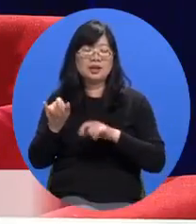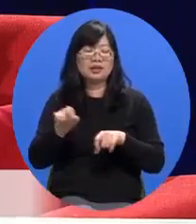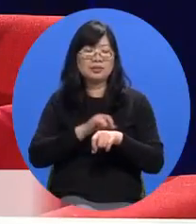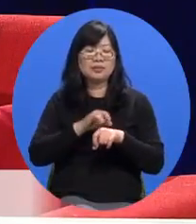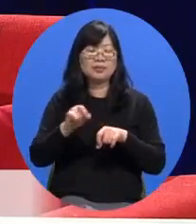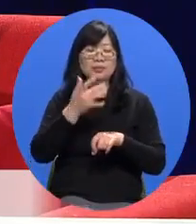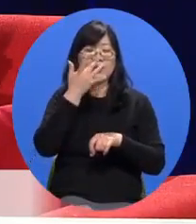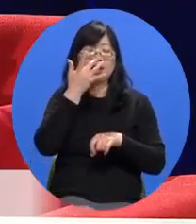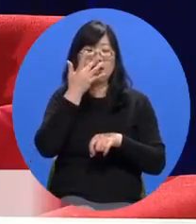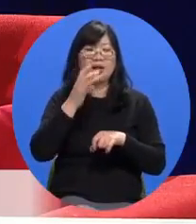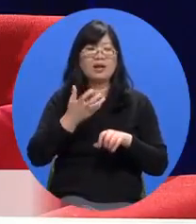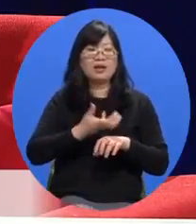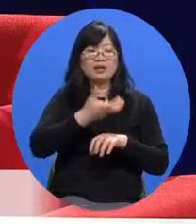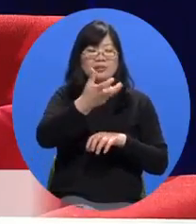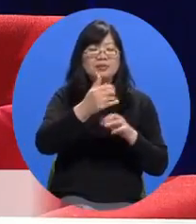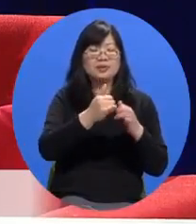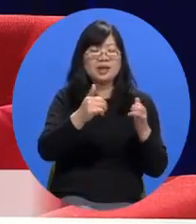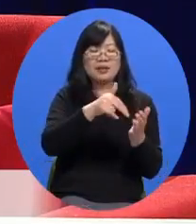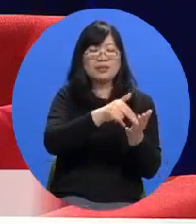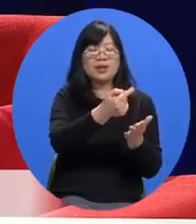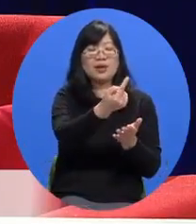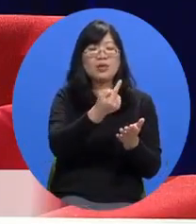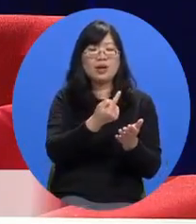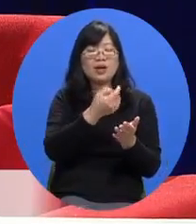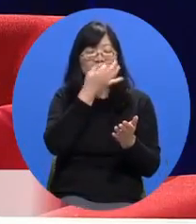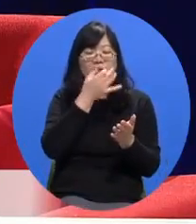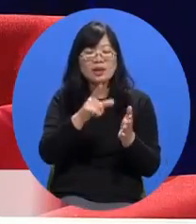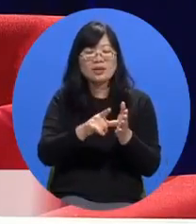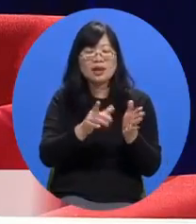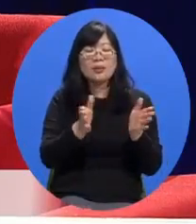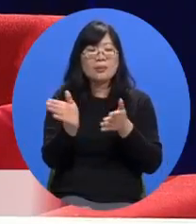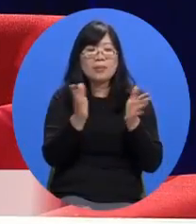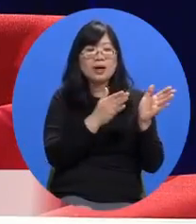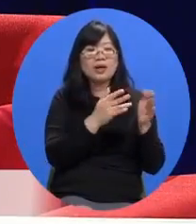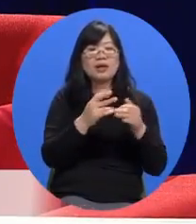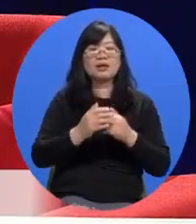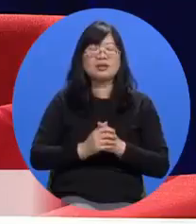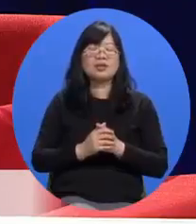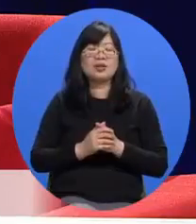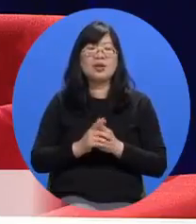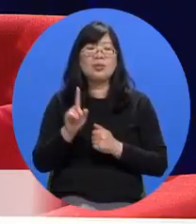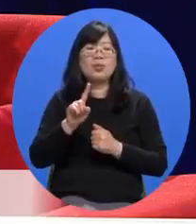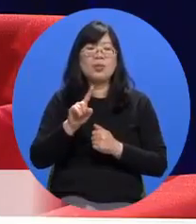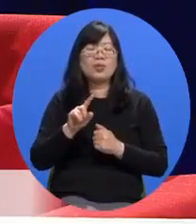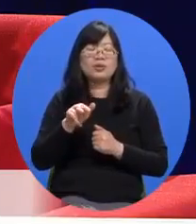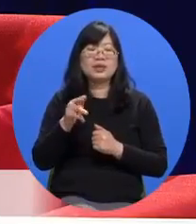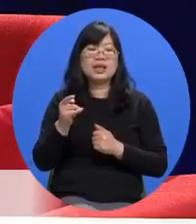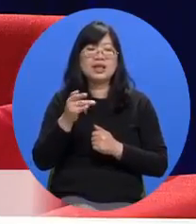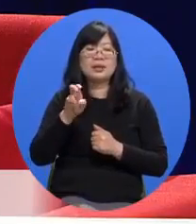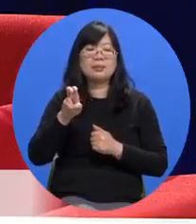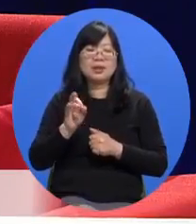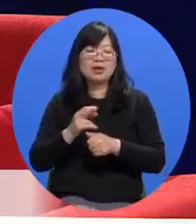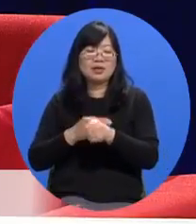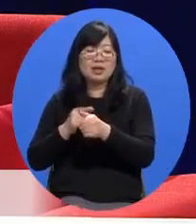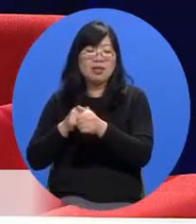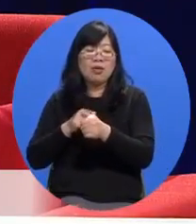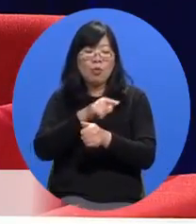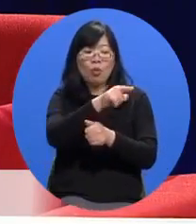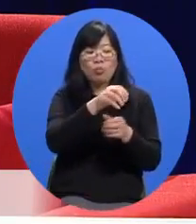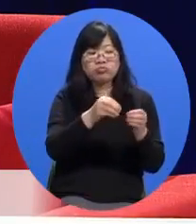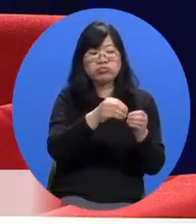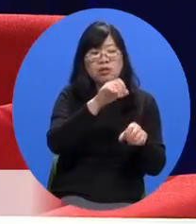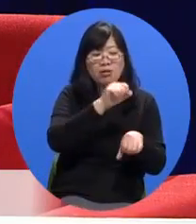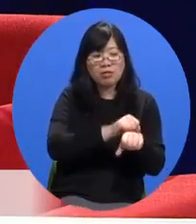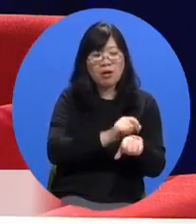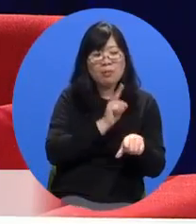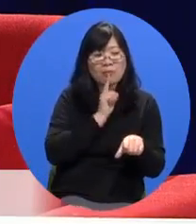없는 이민자로 와서 힘든 시간을 보내다 2학년 때 선생님인 제르맹이 넌 글을 참 잘 쓰는 것